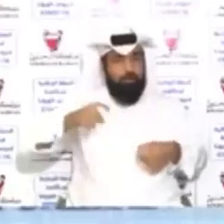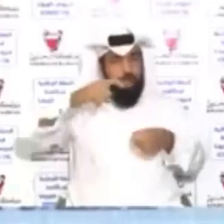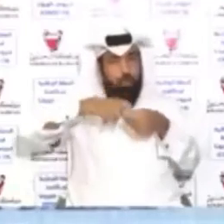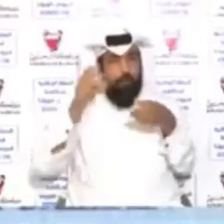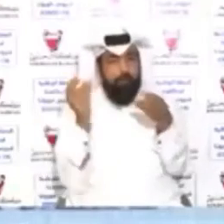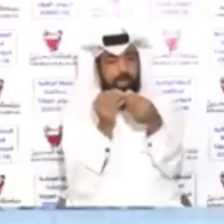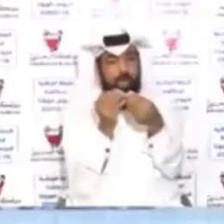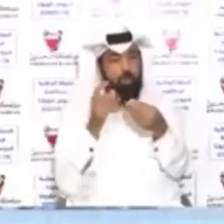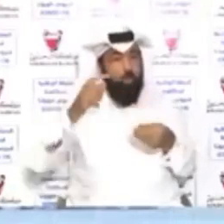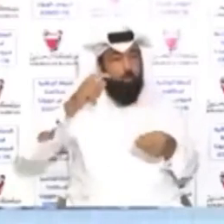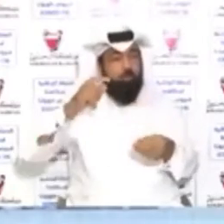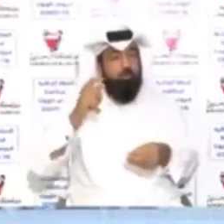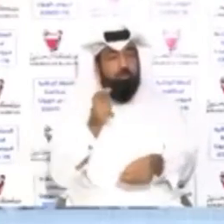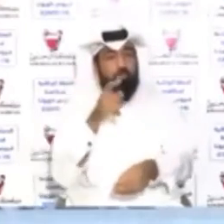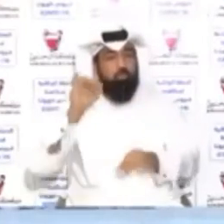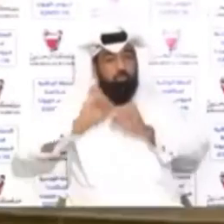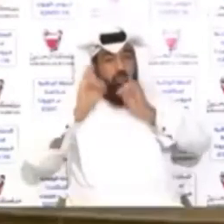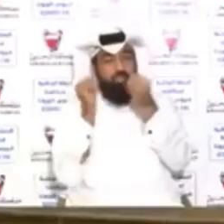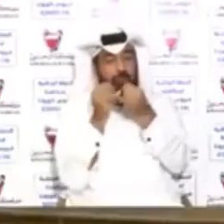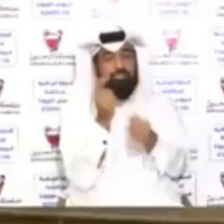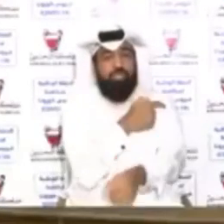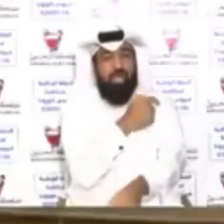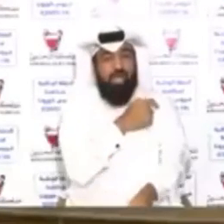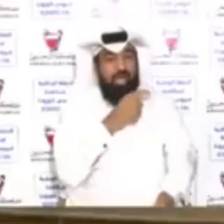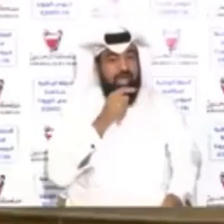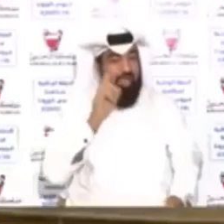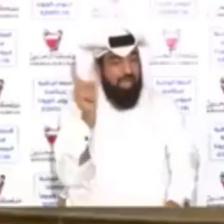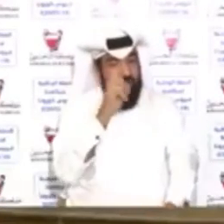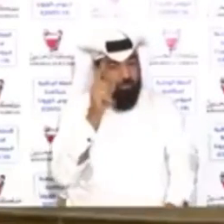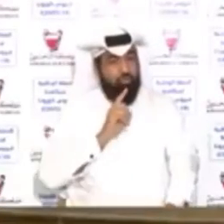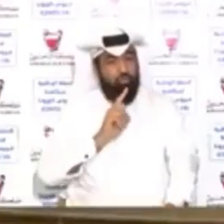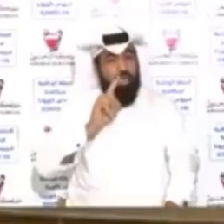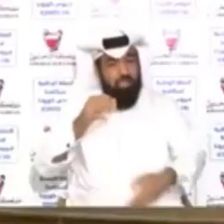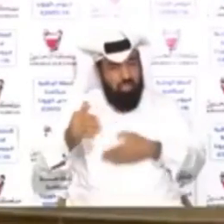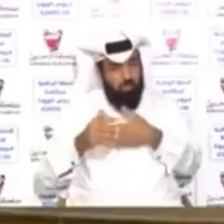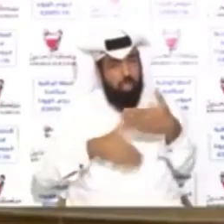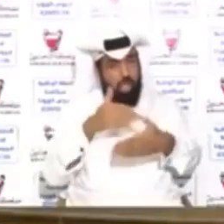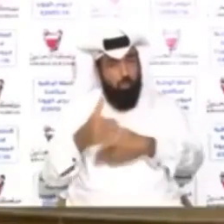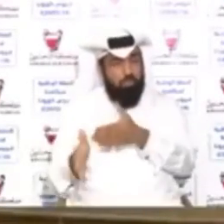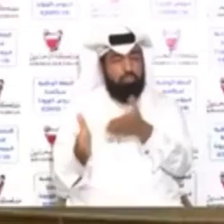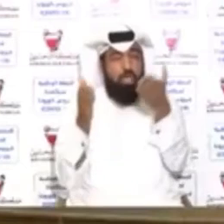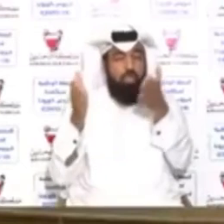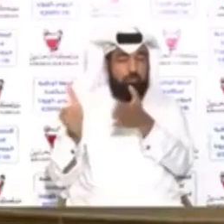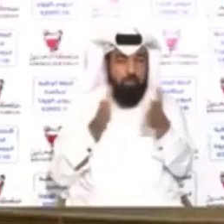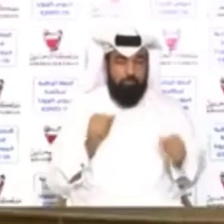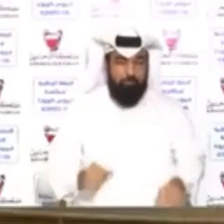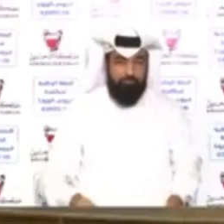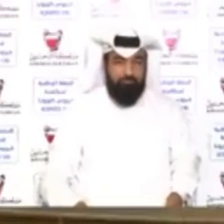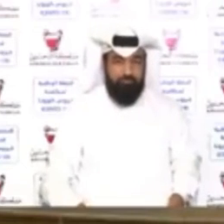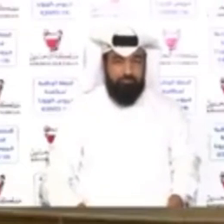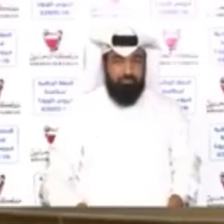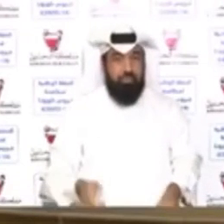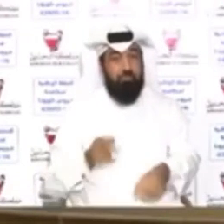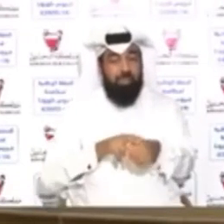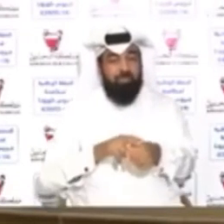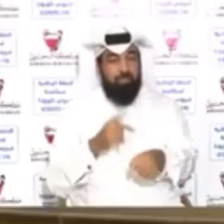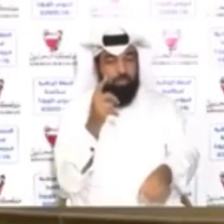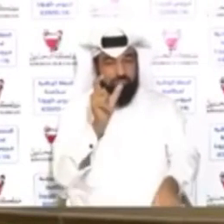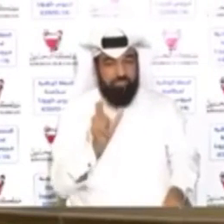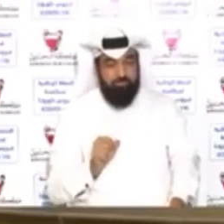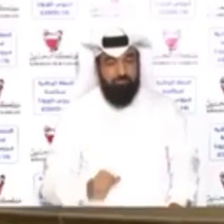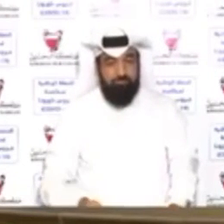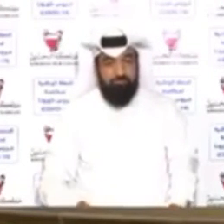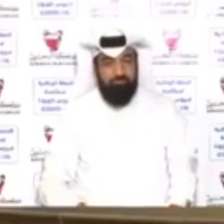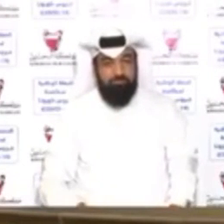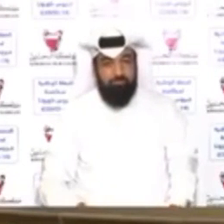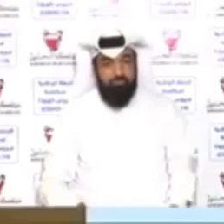في هذه التجربة راح نستخدمها في مملكة البحرين. شكرا دكتورة. سؤال من جمال الياقوت، مدير مكتب